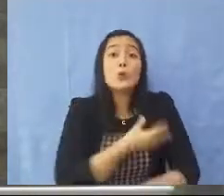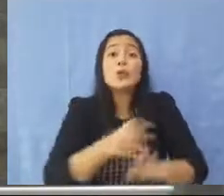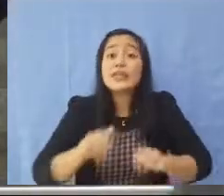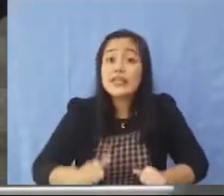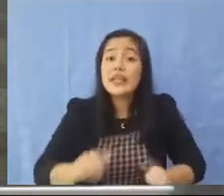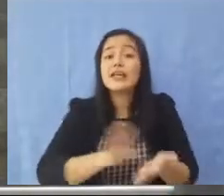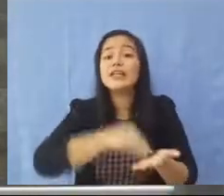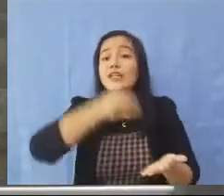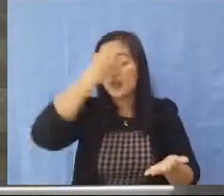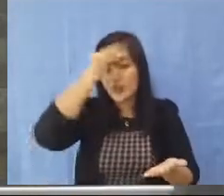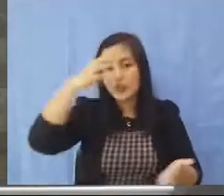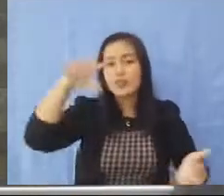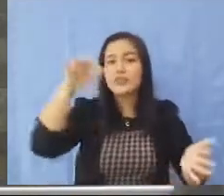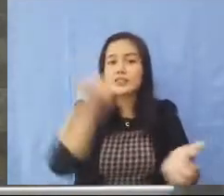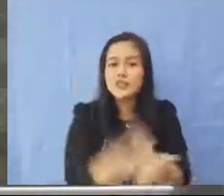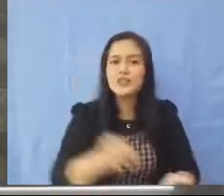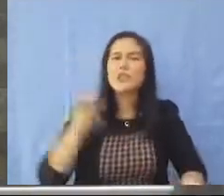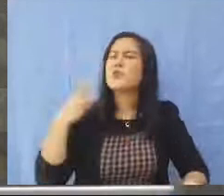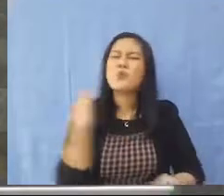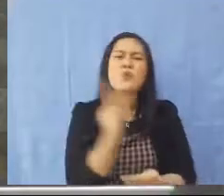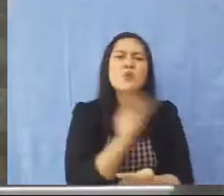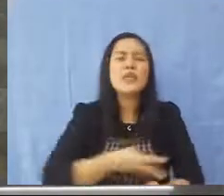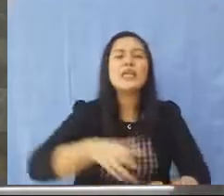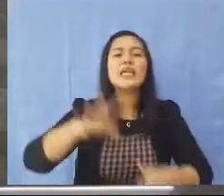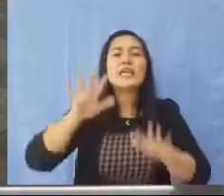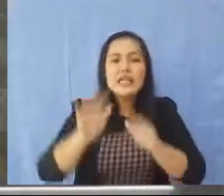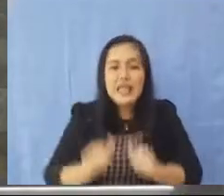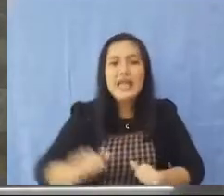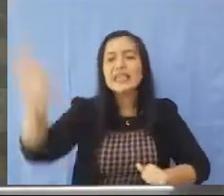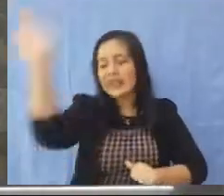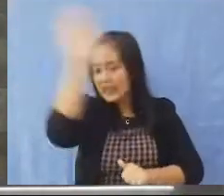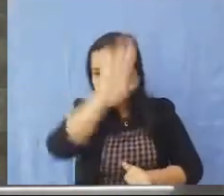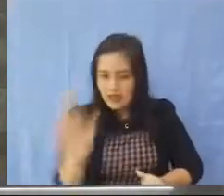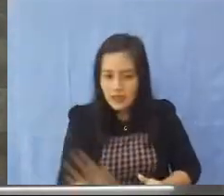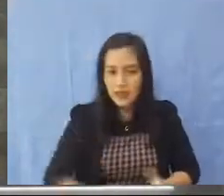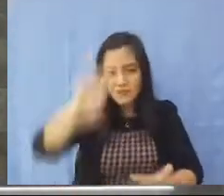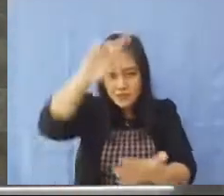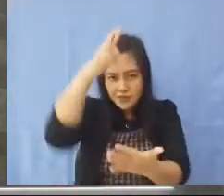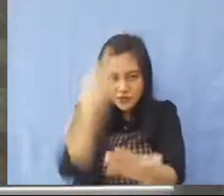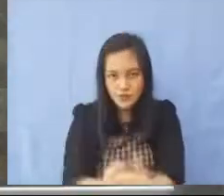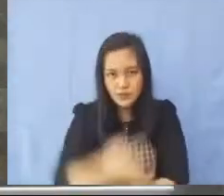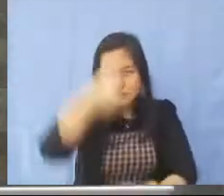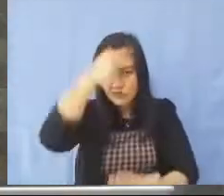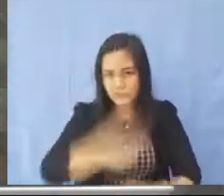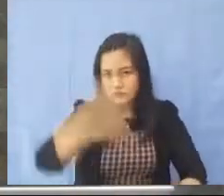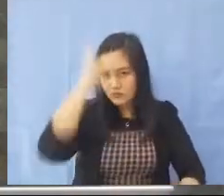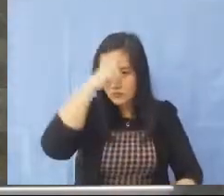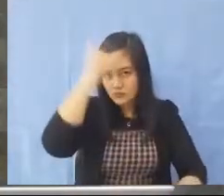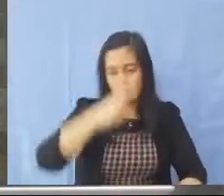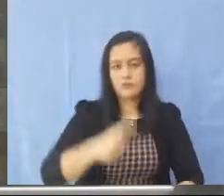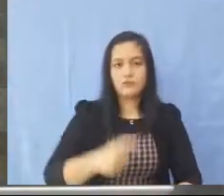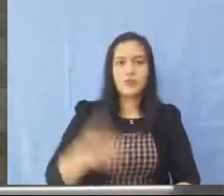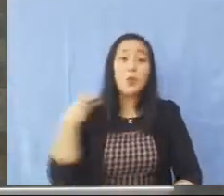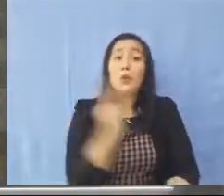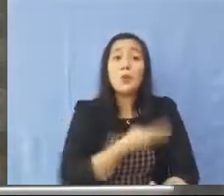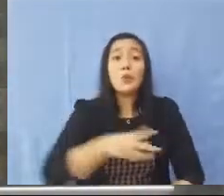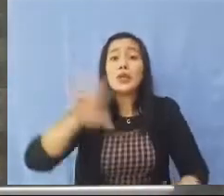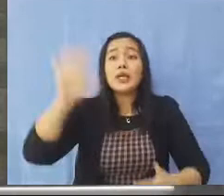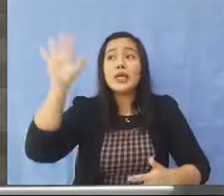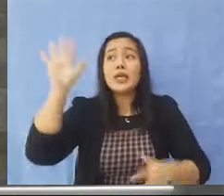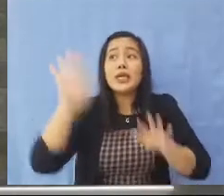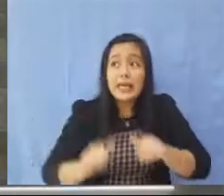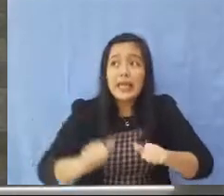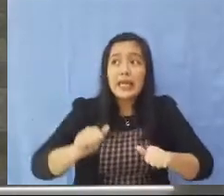rin, may kanya-kanya tayong lingwahe ngayon. Di po ba? You see, akalain nyo yan. Kaya ito yung sinasabi ko po sa inyo. Ito po